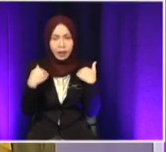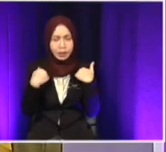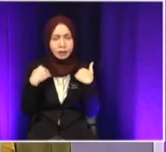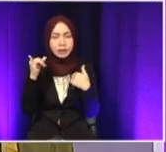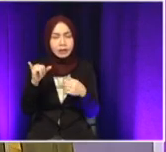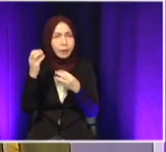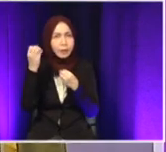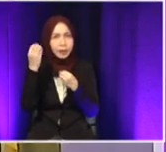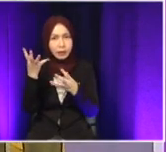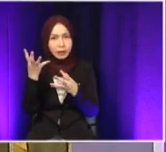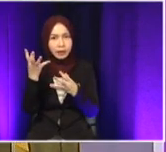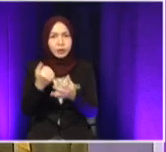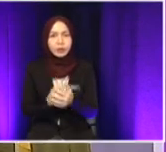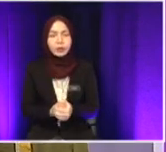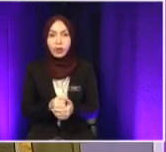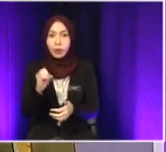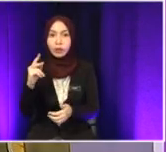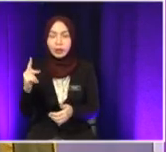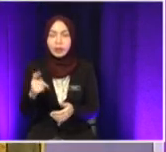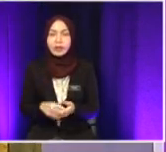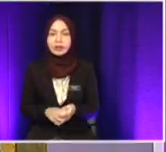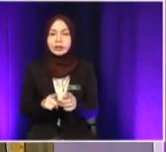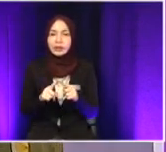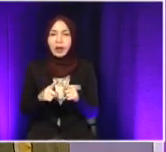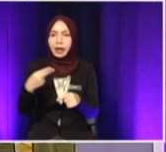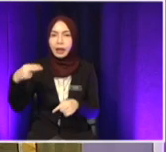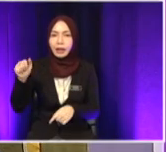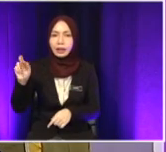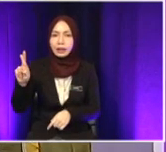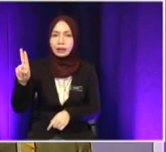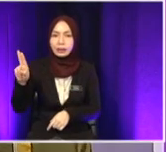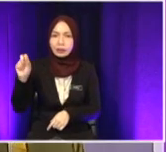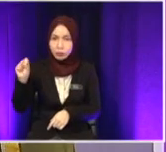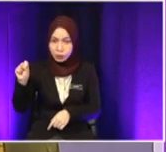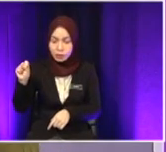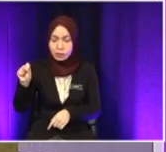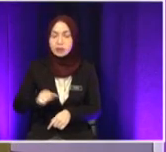menerima bahwa keharusan berhibur sekiranya